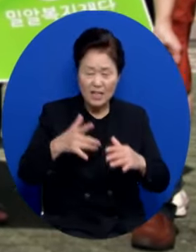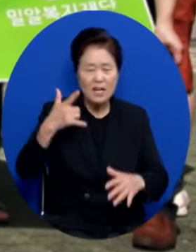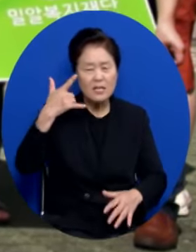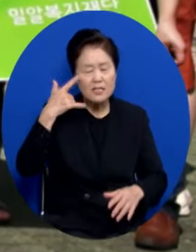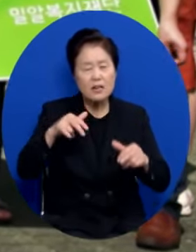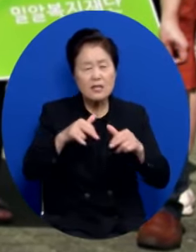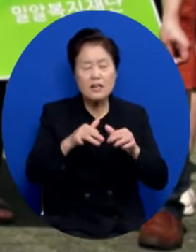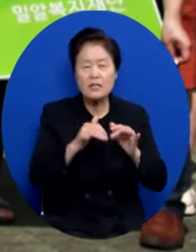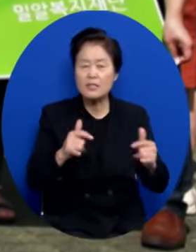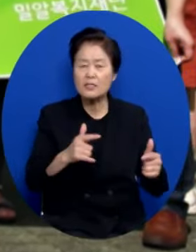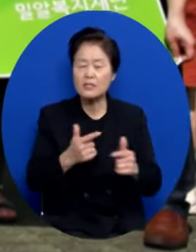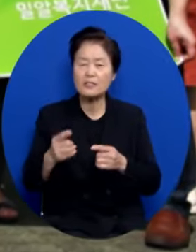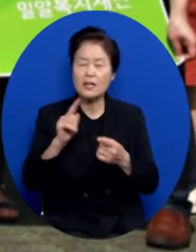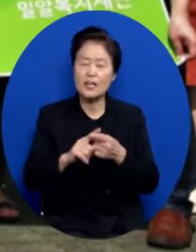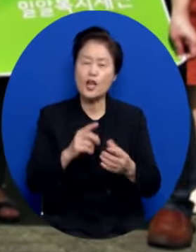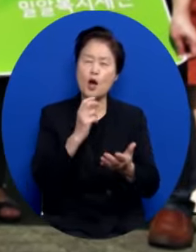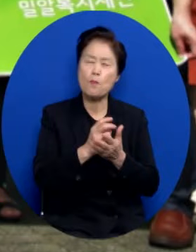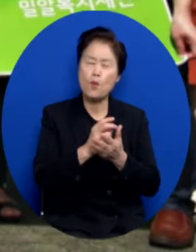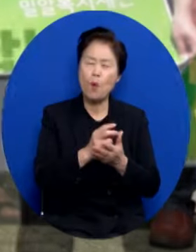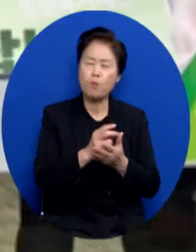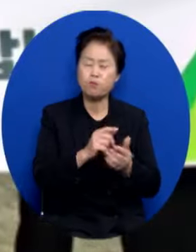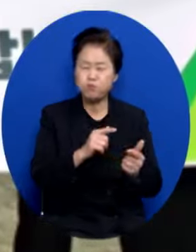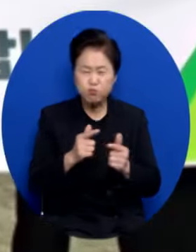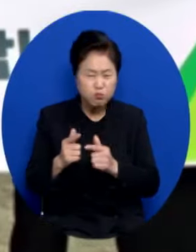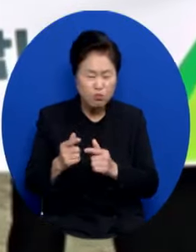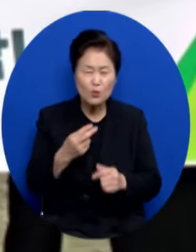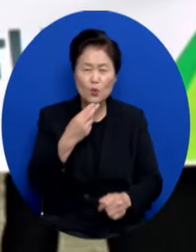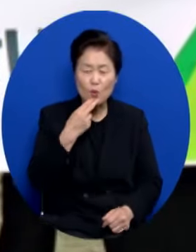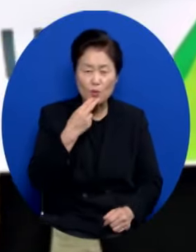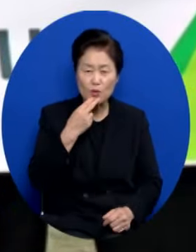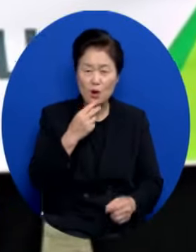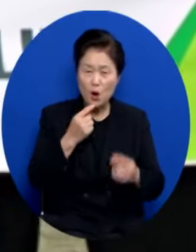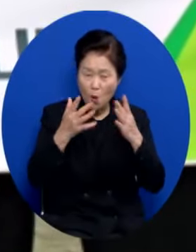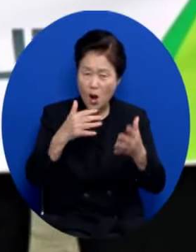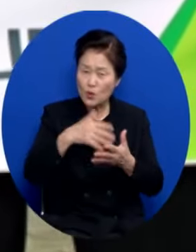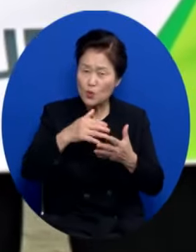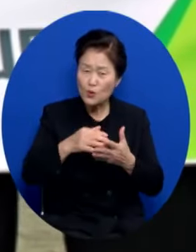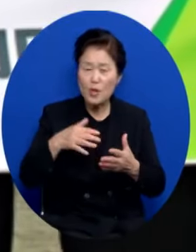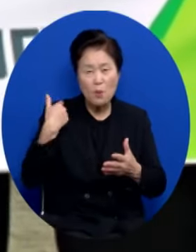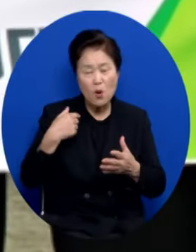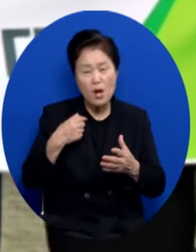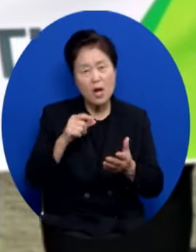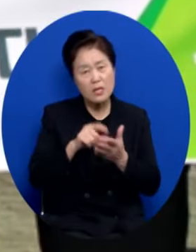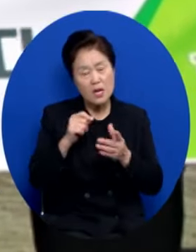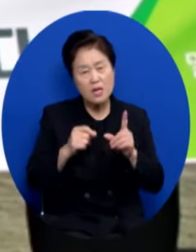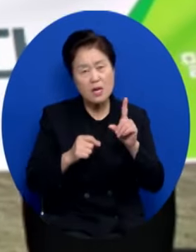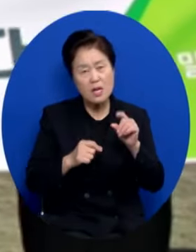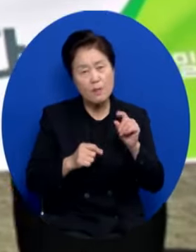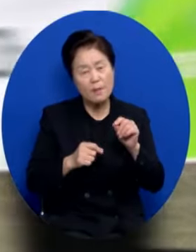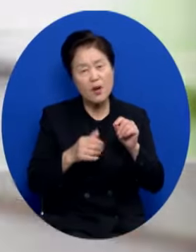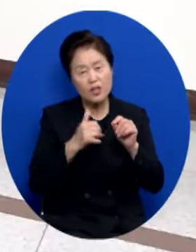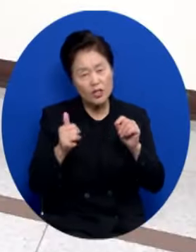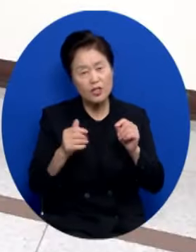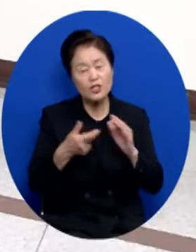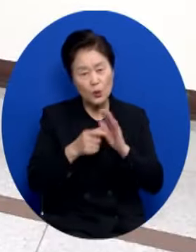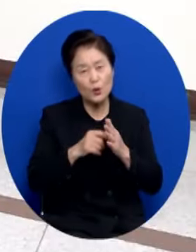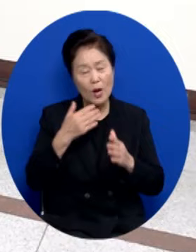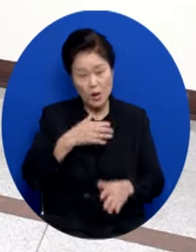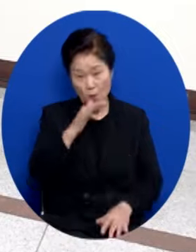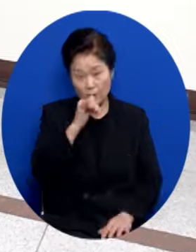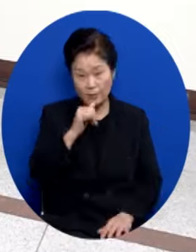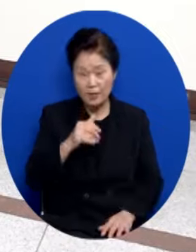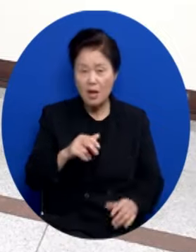대한 법적 정의조차 없는 데다가 정확한 수치도 없어 1만여 명으로 추정할 뿐입니다. 때문에 시청각장애인에